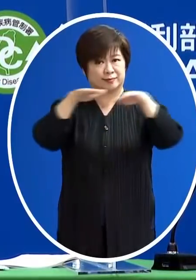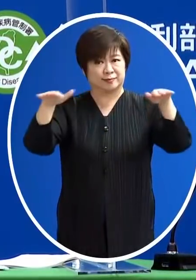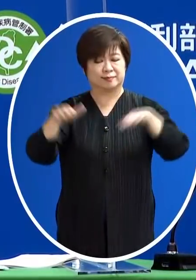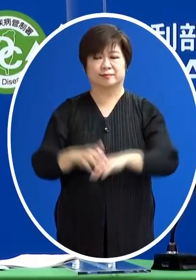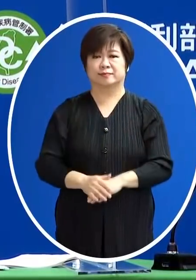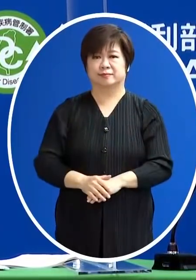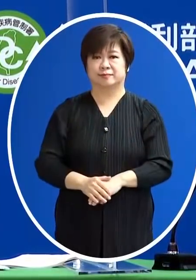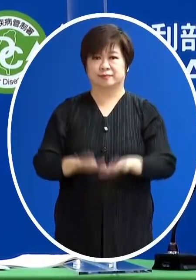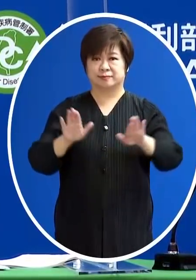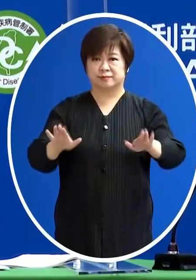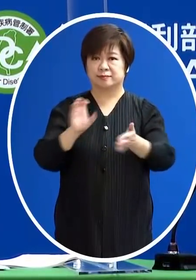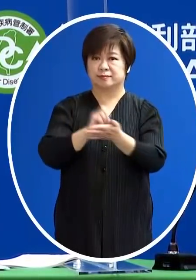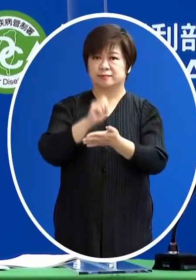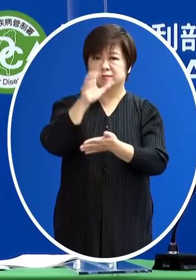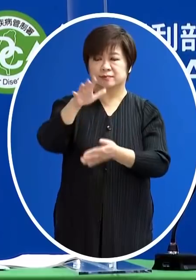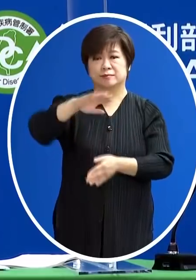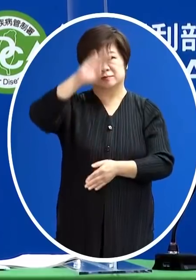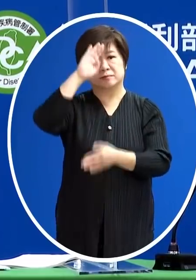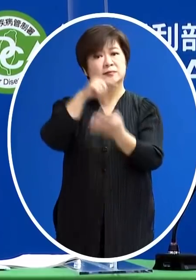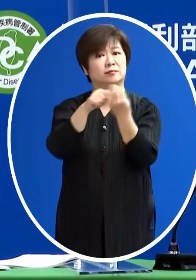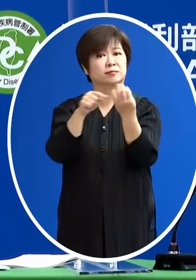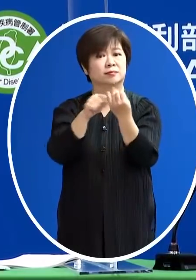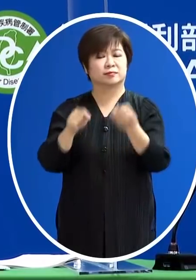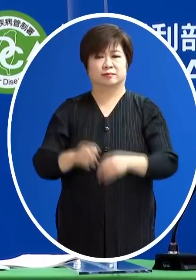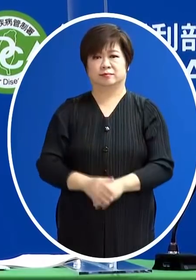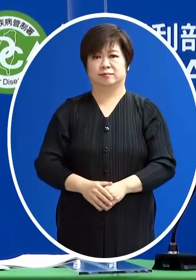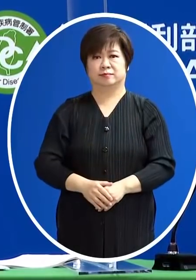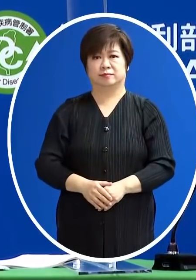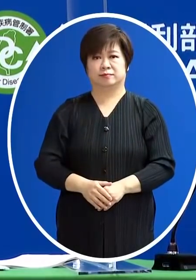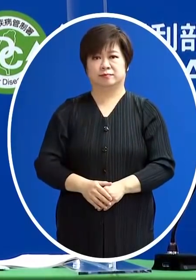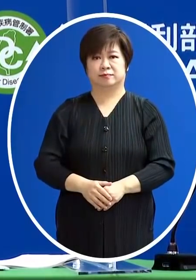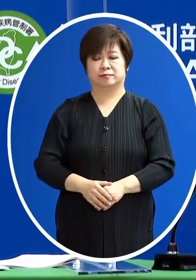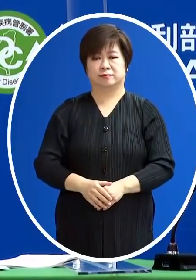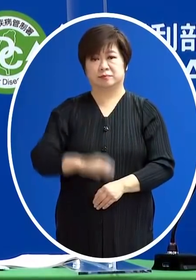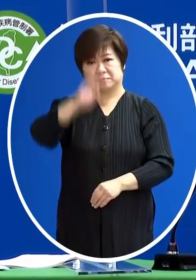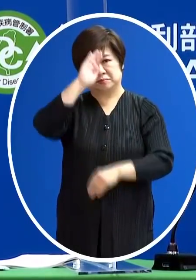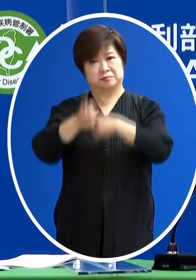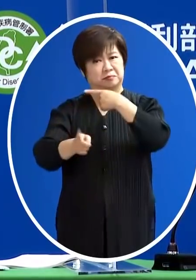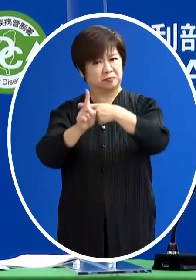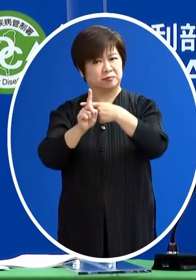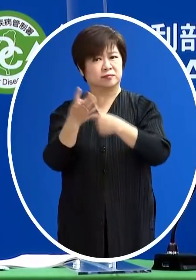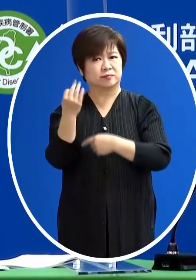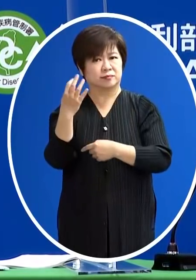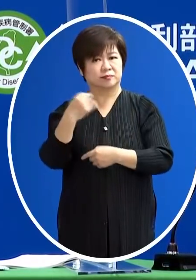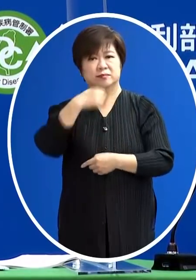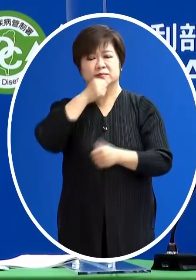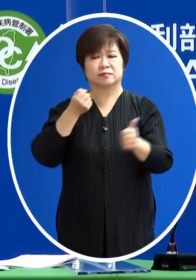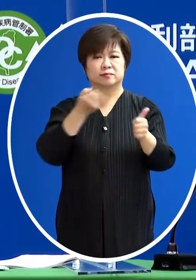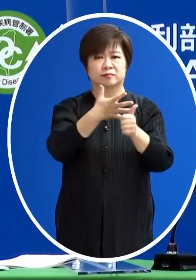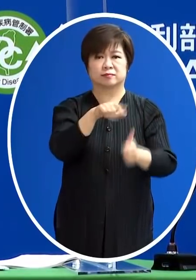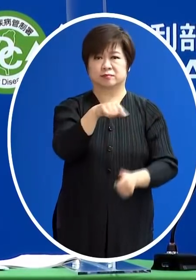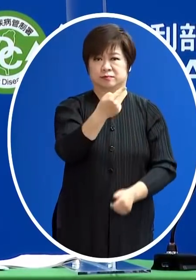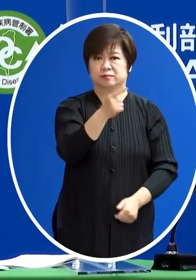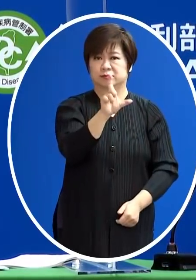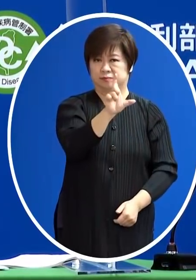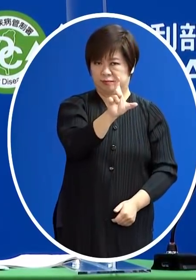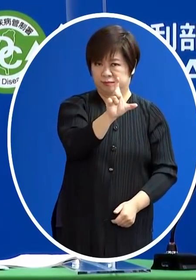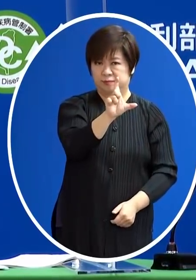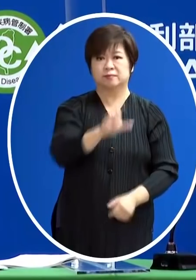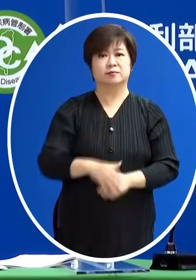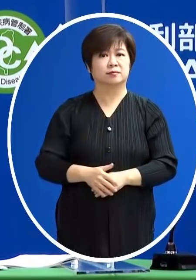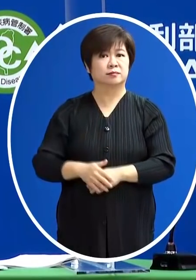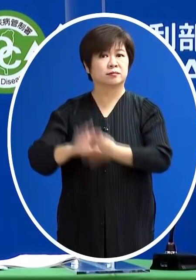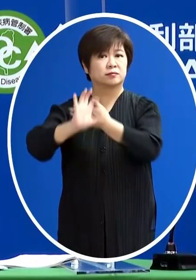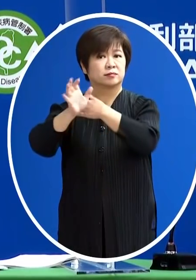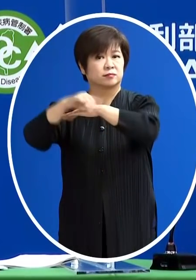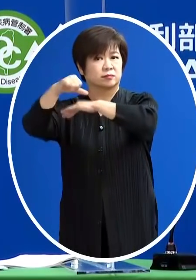那首先跟大家报告今天确定的病例哈，今天的确定病例本土有160例，那